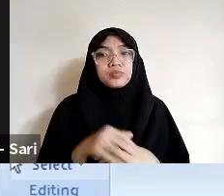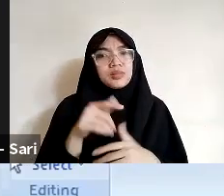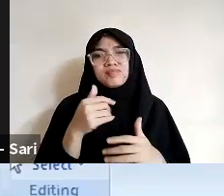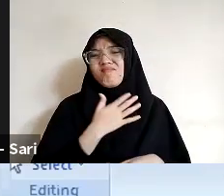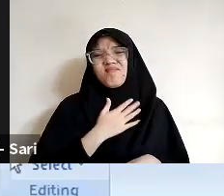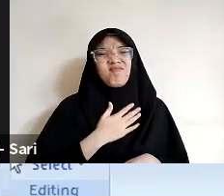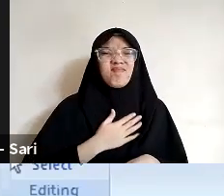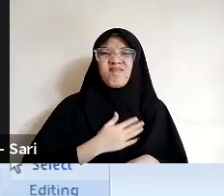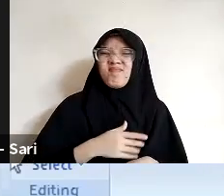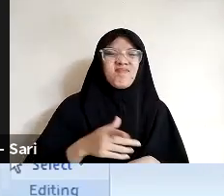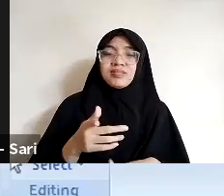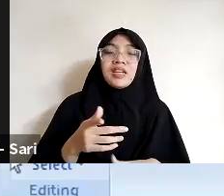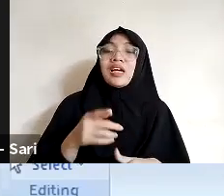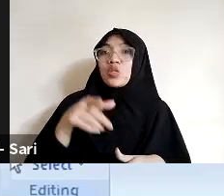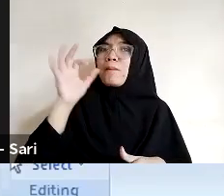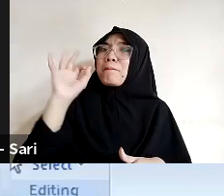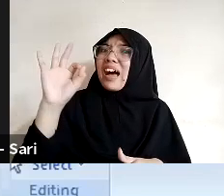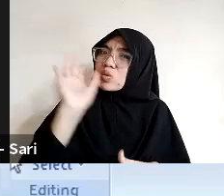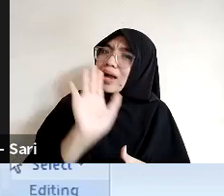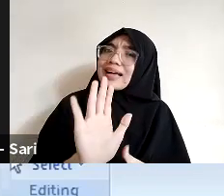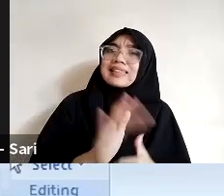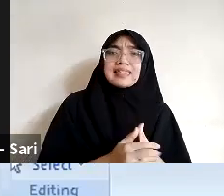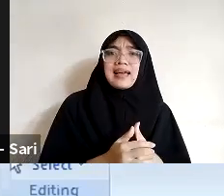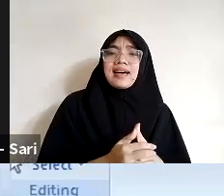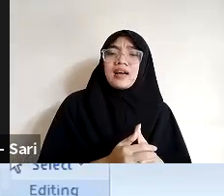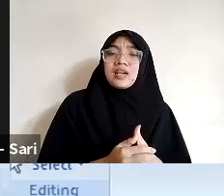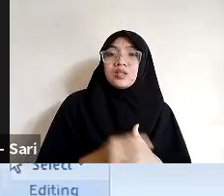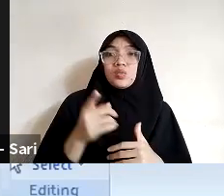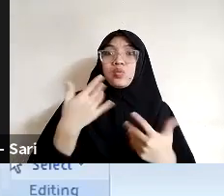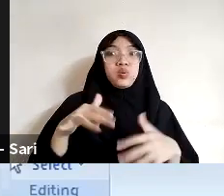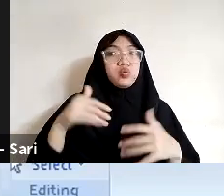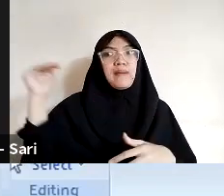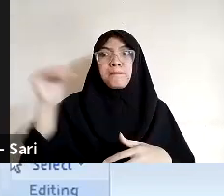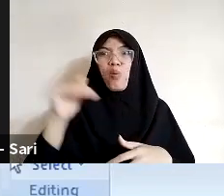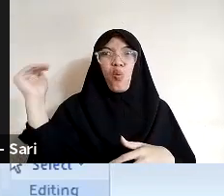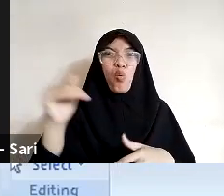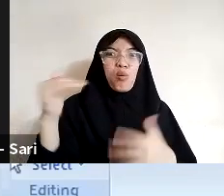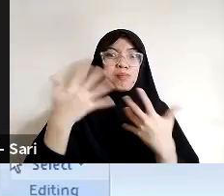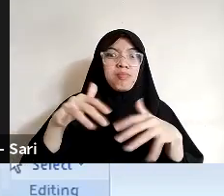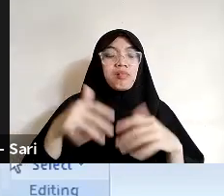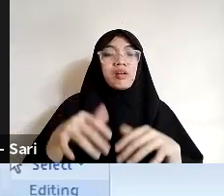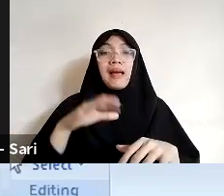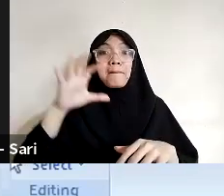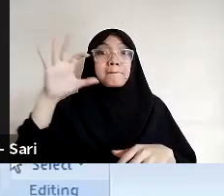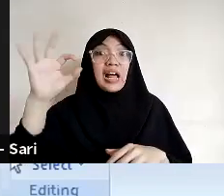Sekali lagi, ini dari bakso. Dari bakso kita melihat impor yang sedemikian rupa. Dan bakso itu tidak mungkin